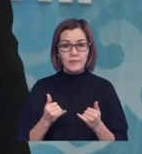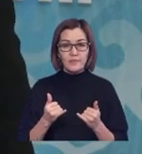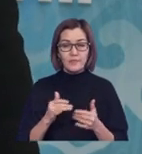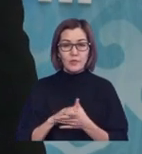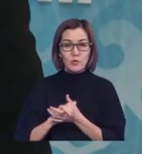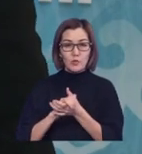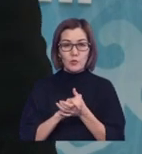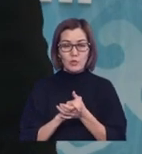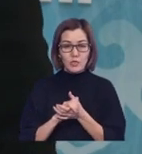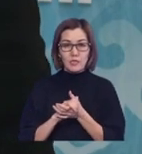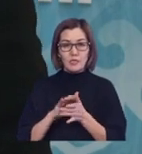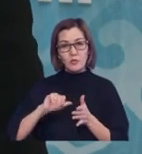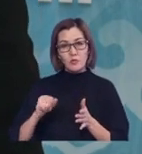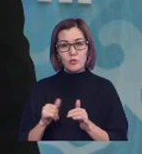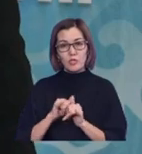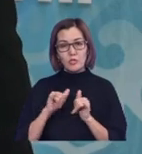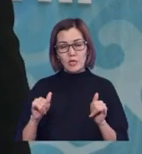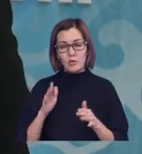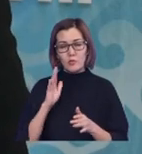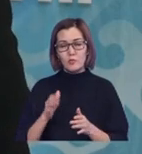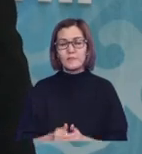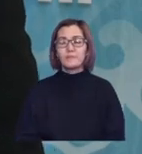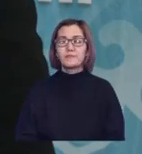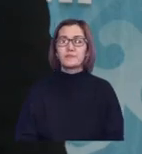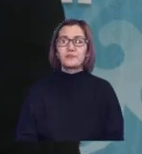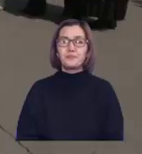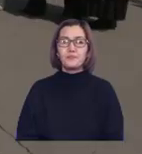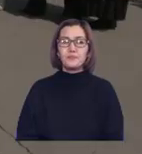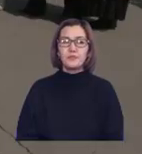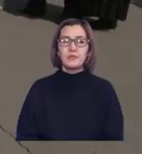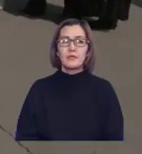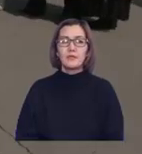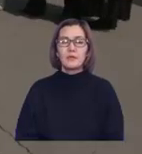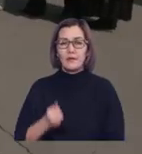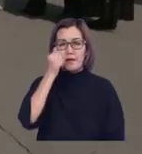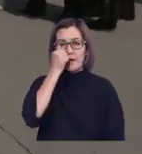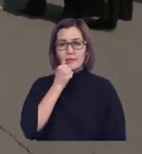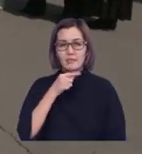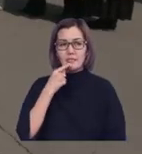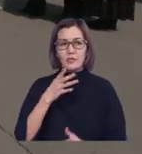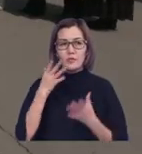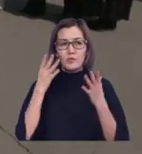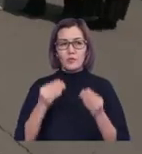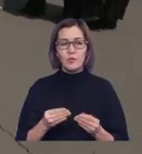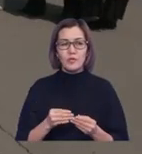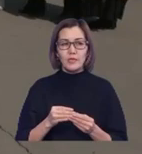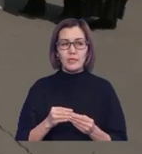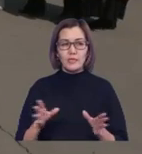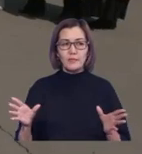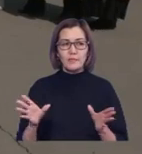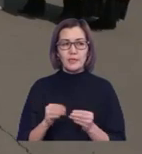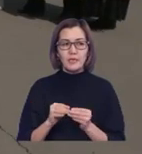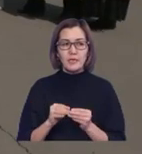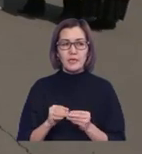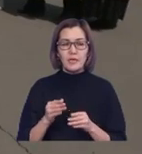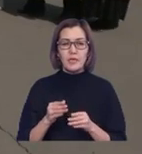Қазақстанның бірлігін нығайту мақсатында ұйымдастырылып отыр. Алғыс айту күні күрделі заманды иық тіресе бірге еңсеріп,